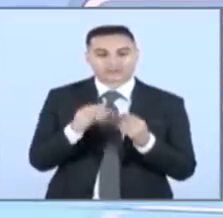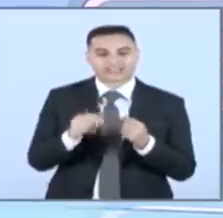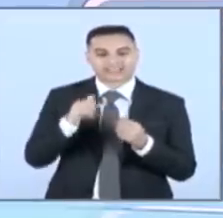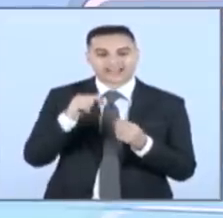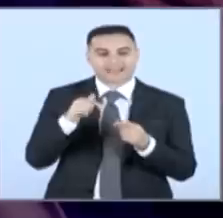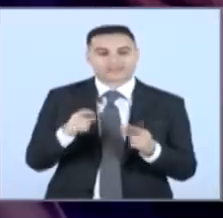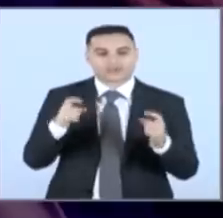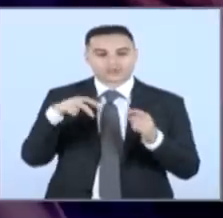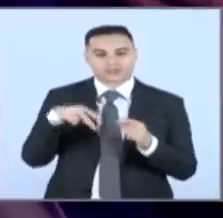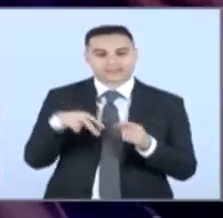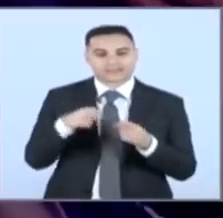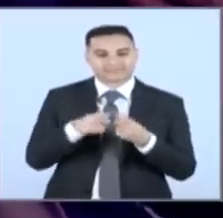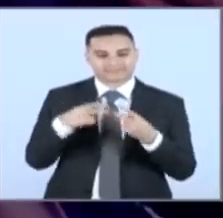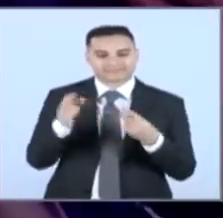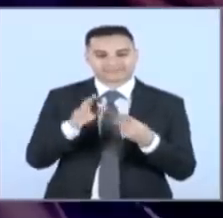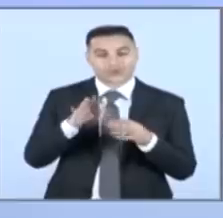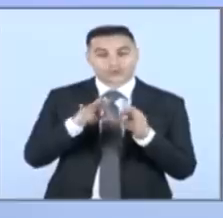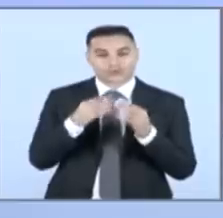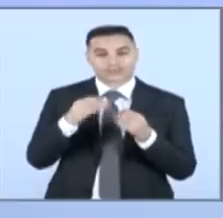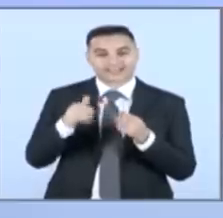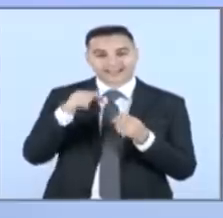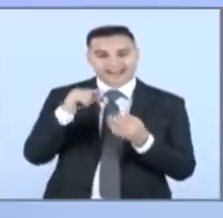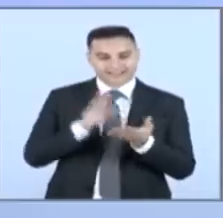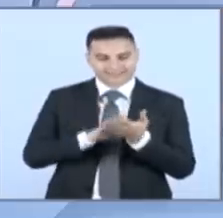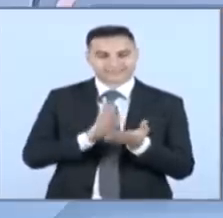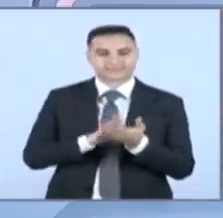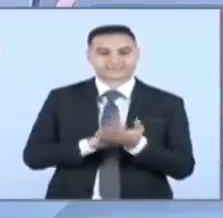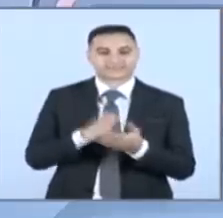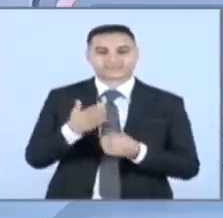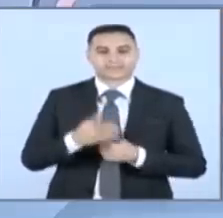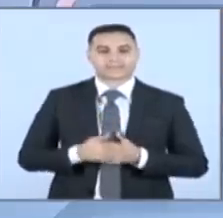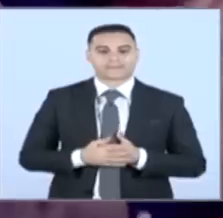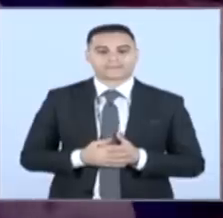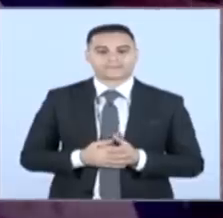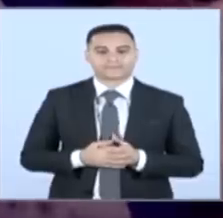جاد في دور الثمانيه. نحيي كلنا عيله جاد.